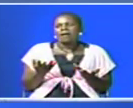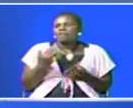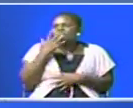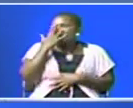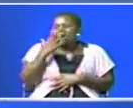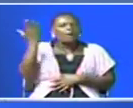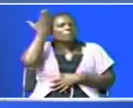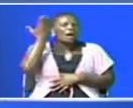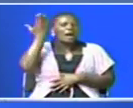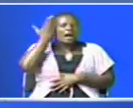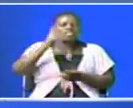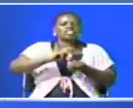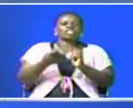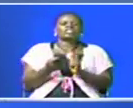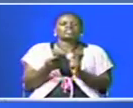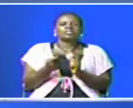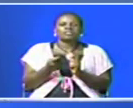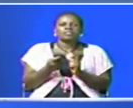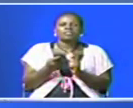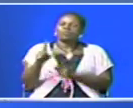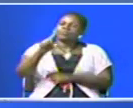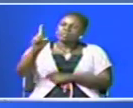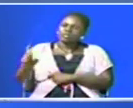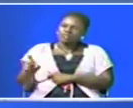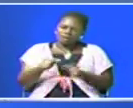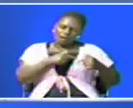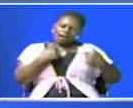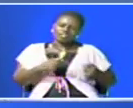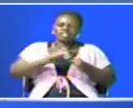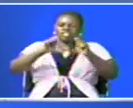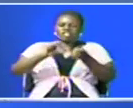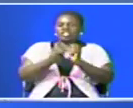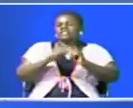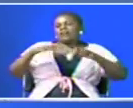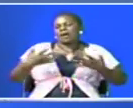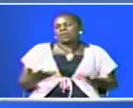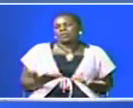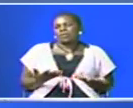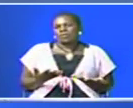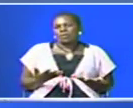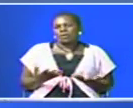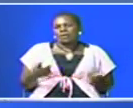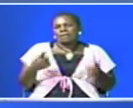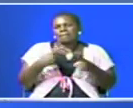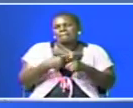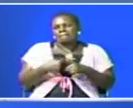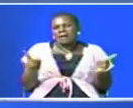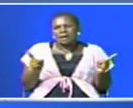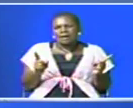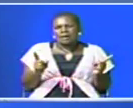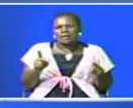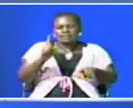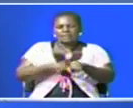maua mapanga. Ile ina muda yake ile. Kwani hizi roho zilibadilika, sini hizi tu? Lakini sasa si muda umeisha ule.